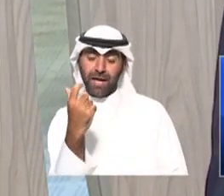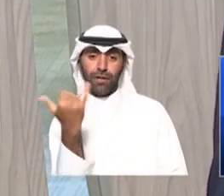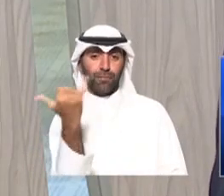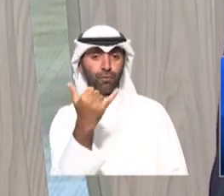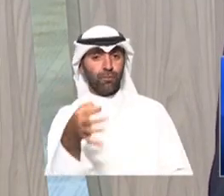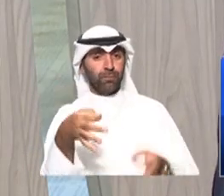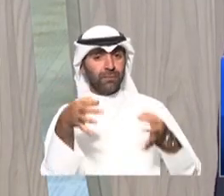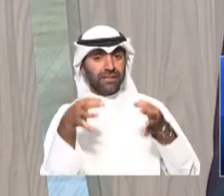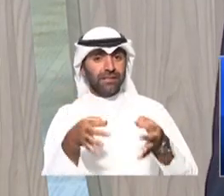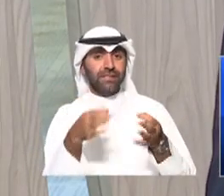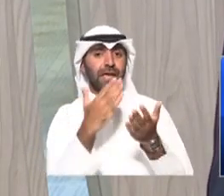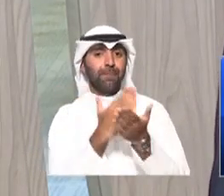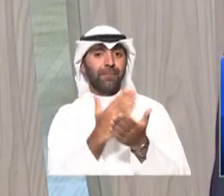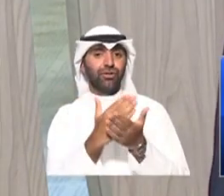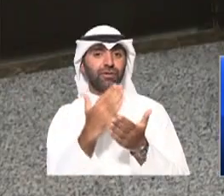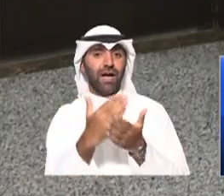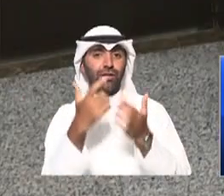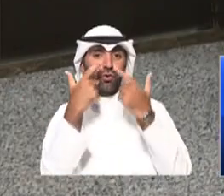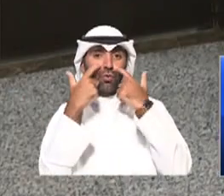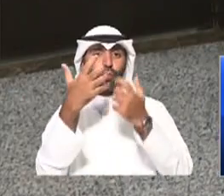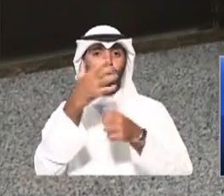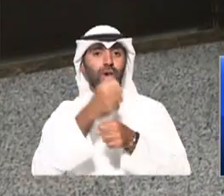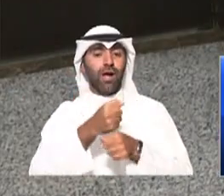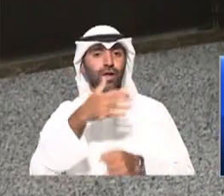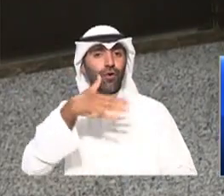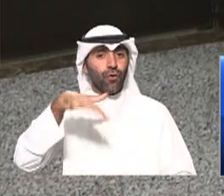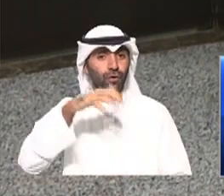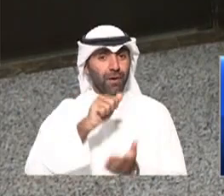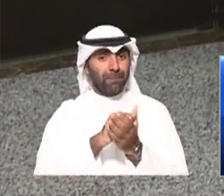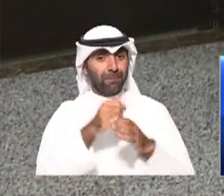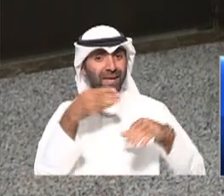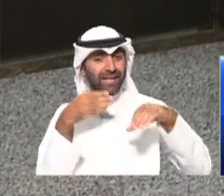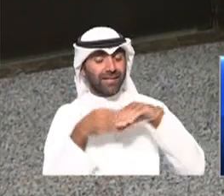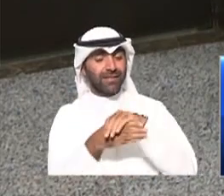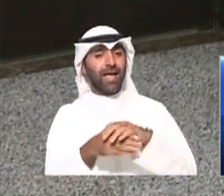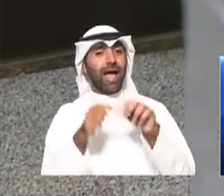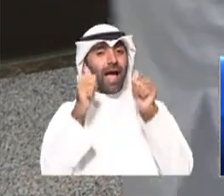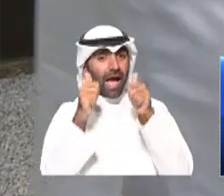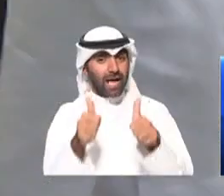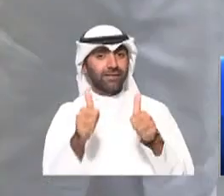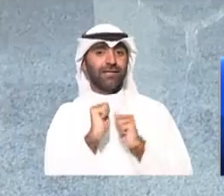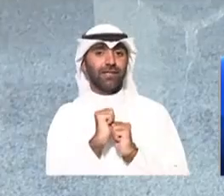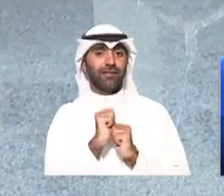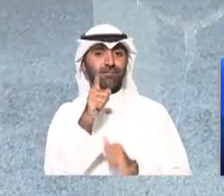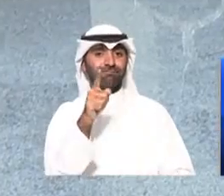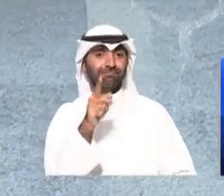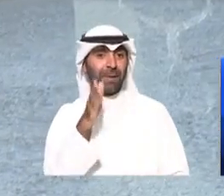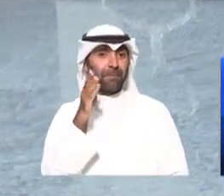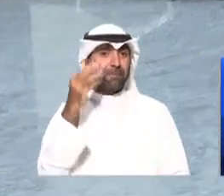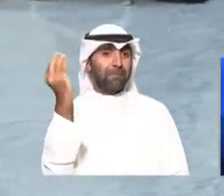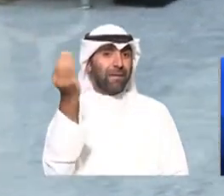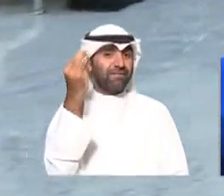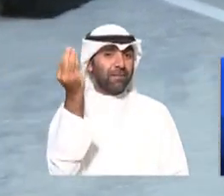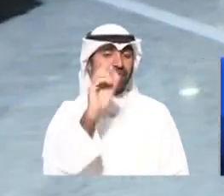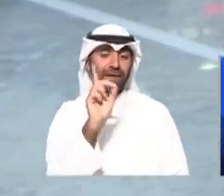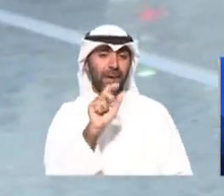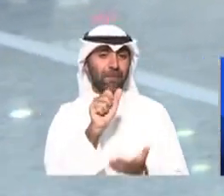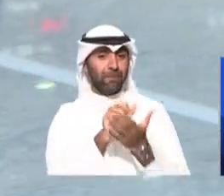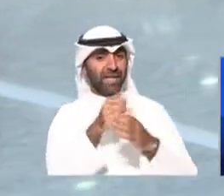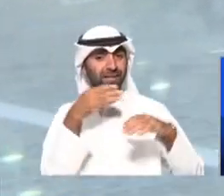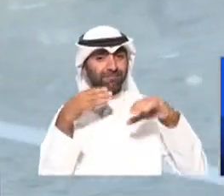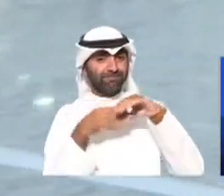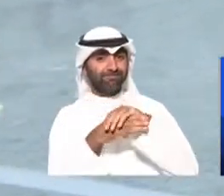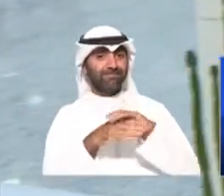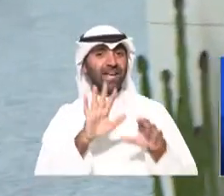وجود فئة من المطعمين لدرجة قريبة جدا أو مسافة أو زمن قريب جدا لا